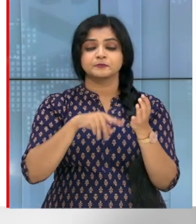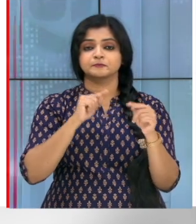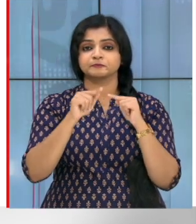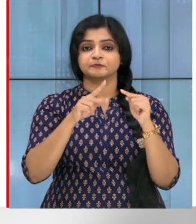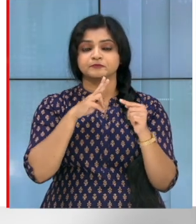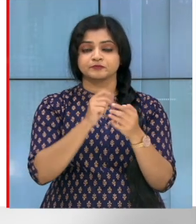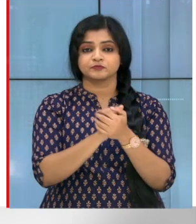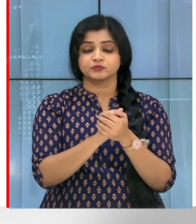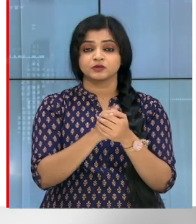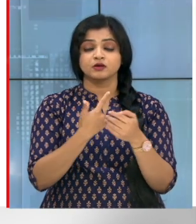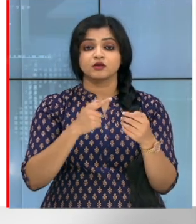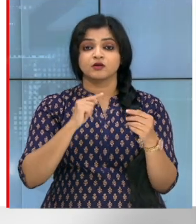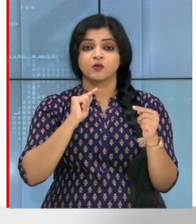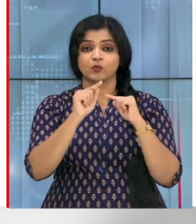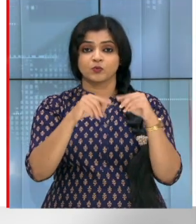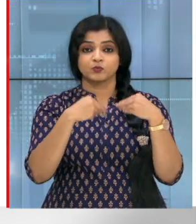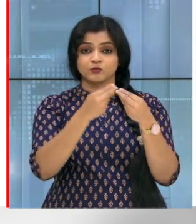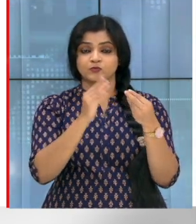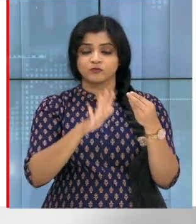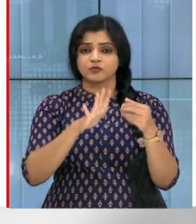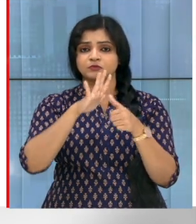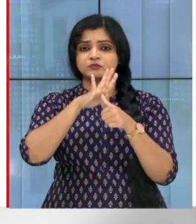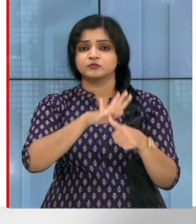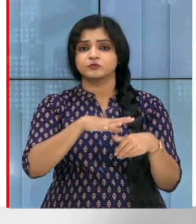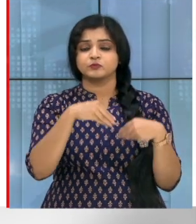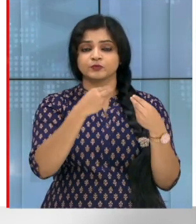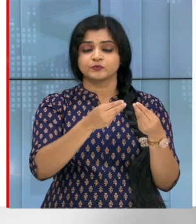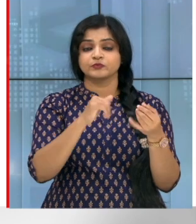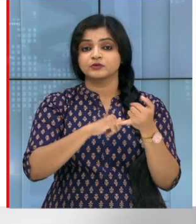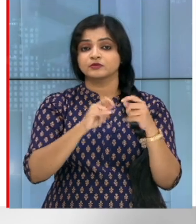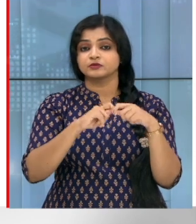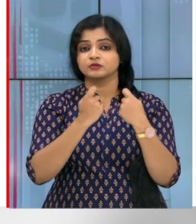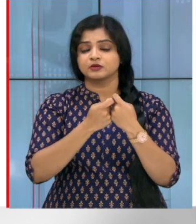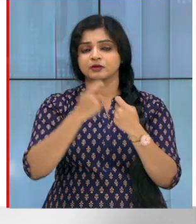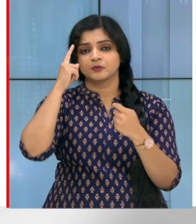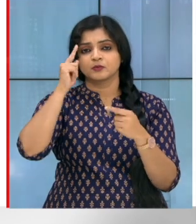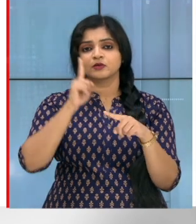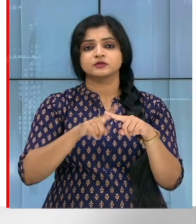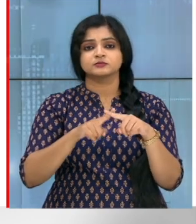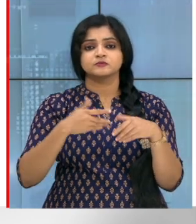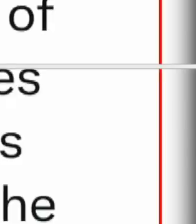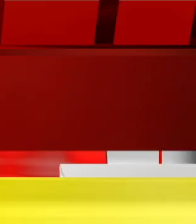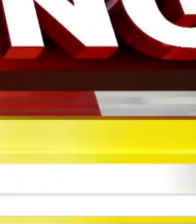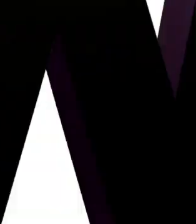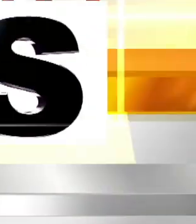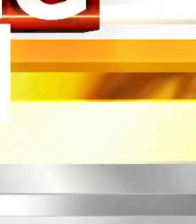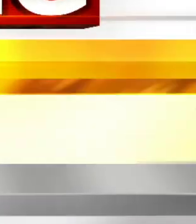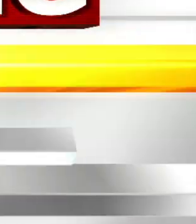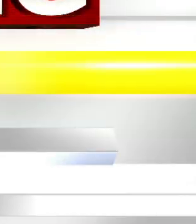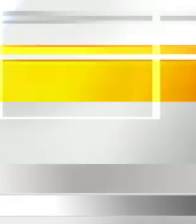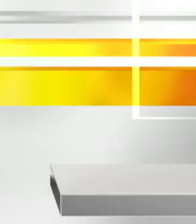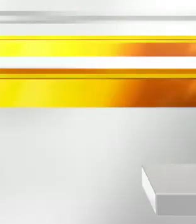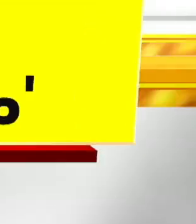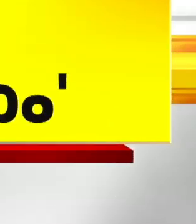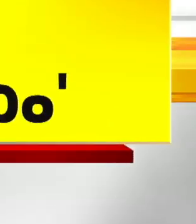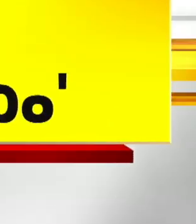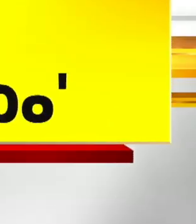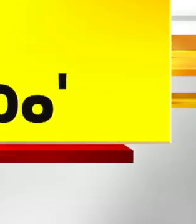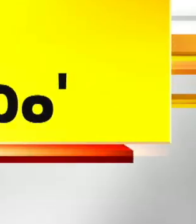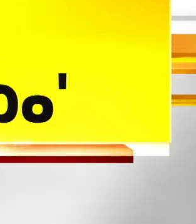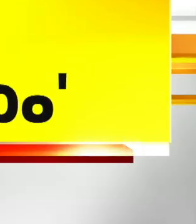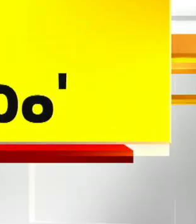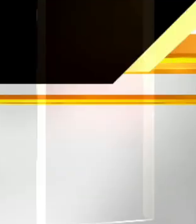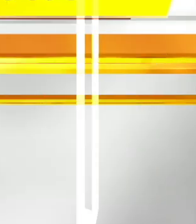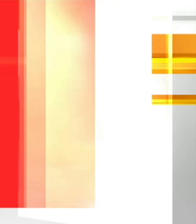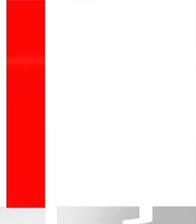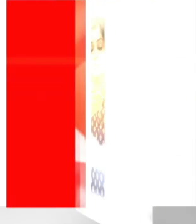വിയോജിപ്പിന്റെ ശബ്ദങ്ങളെ അടിച്ചമർത്തുക എന്നത് സംഘപരിവാറിന്റെ സഹജ സ്വഭാവമാണ് എന്നാണ് മുഖ്യമന്ത്രിയുടെ വിമർശനം. അത്തരം ശ്രമങ്ങളിലെ ഏറ്റവും പുതിയ